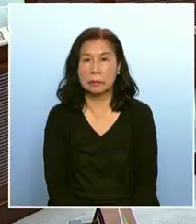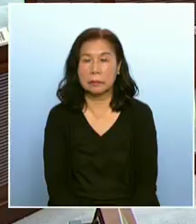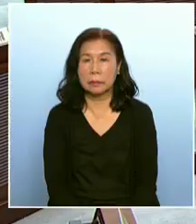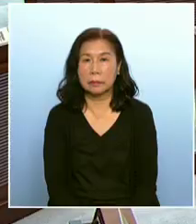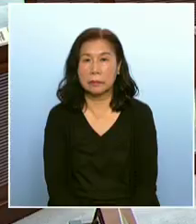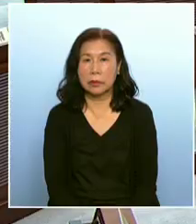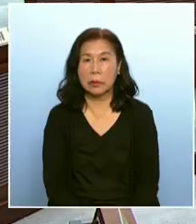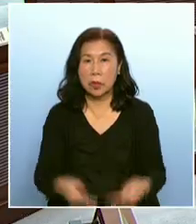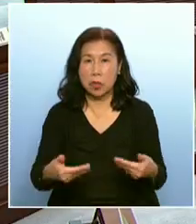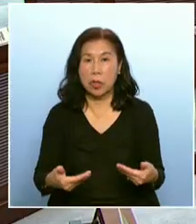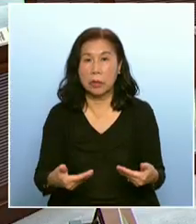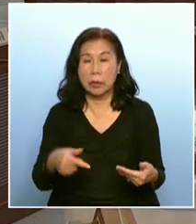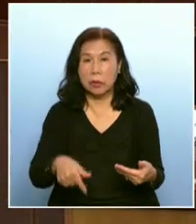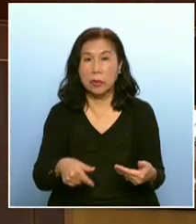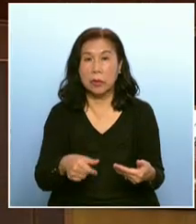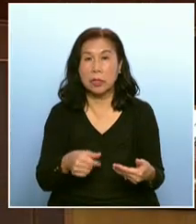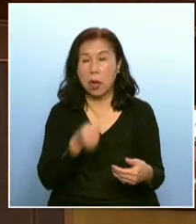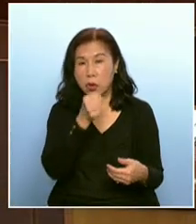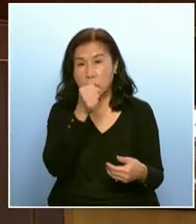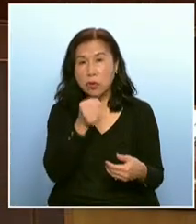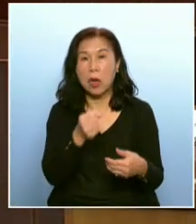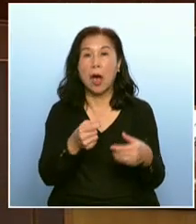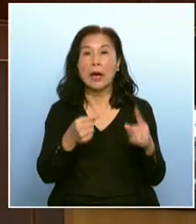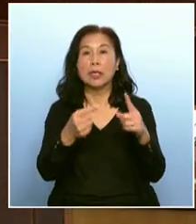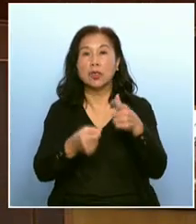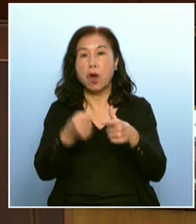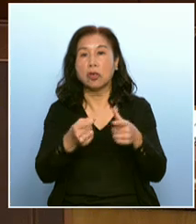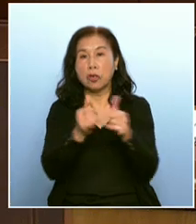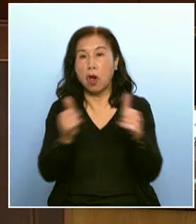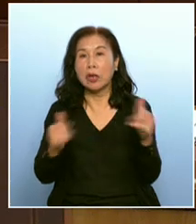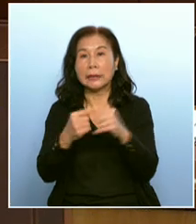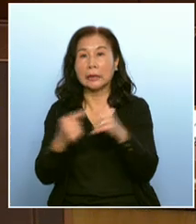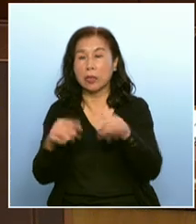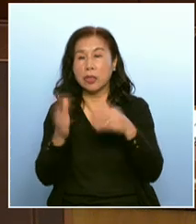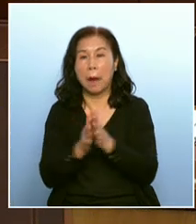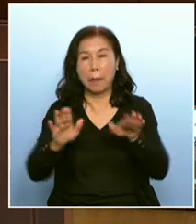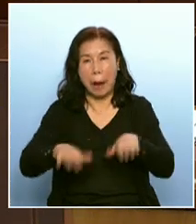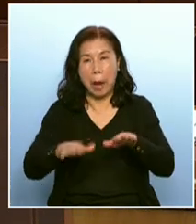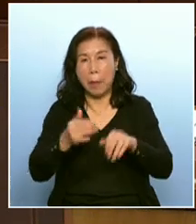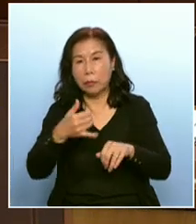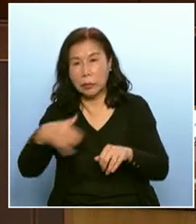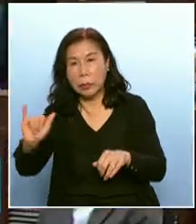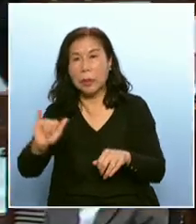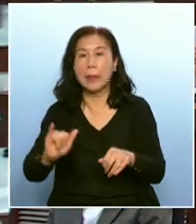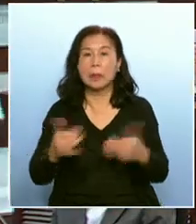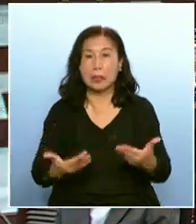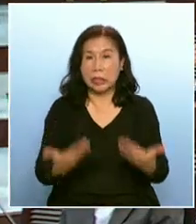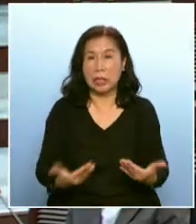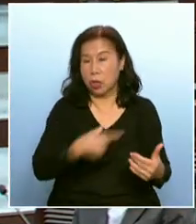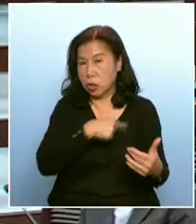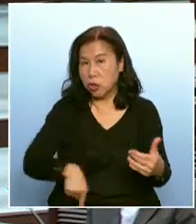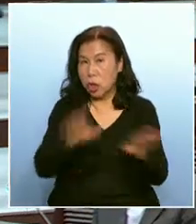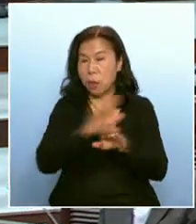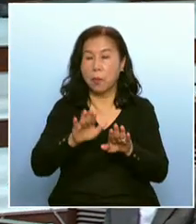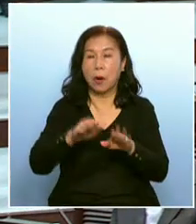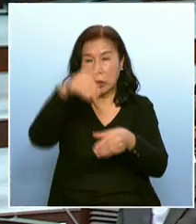係啦，嗱，同埋依家傳媒同埋公眾人士咧。 Members of the press and members of the public are leaving the room,